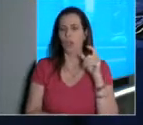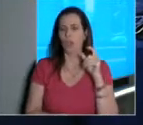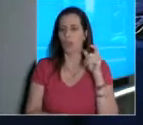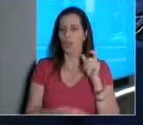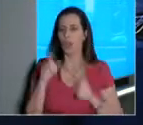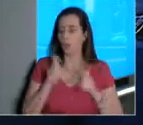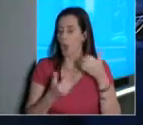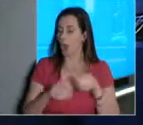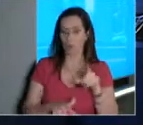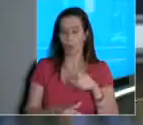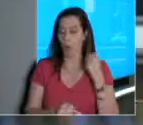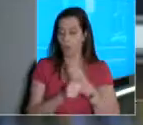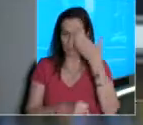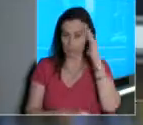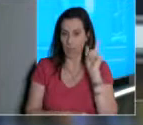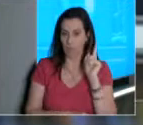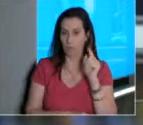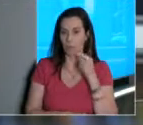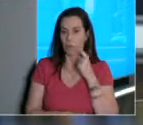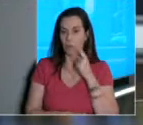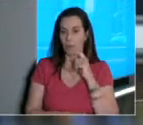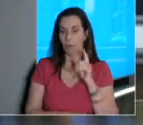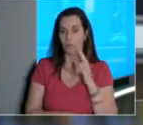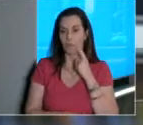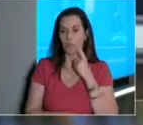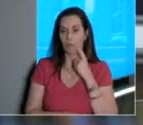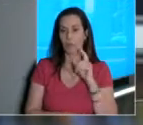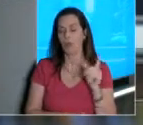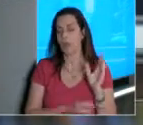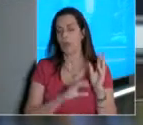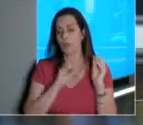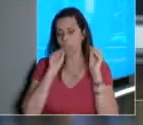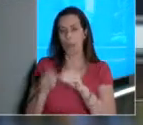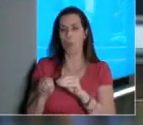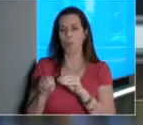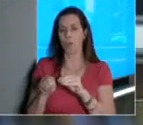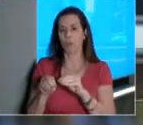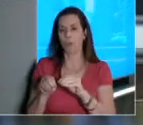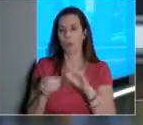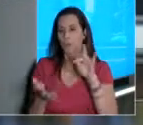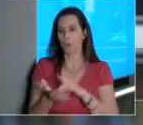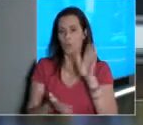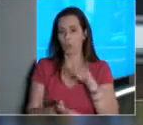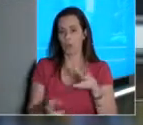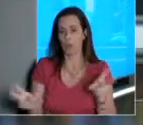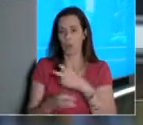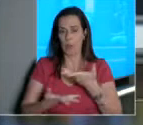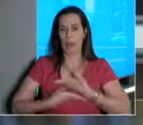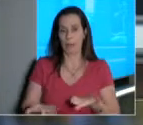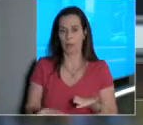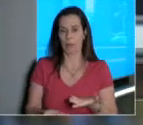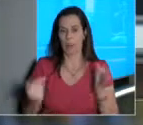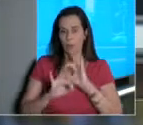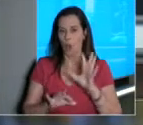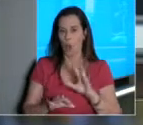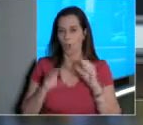המאוד מוחלשת הזאת של עובדים זרים, הולבשה שנייה, הולבשה באמת במקום שאפילו לא יכול לקלוט אותה. אף